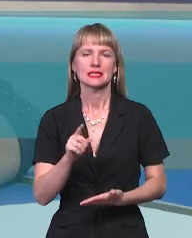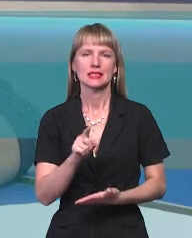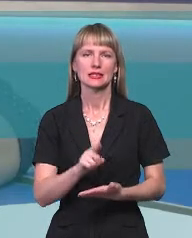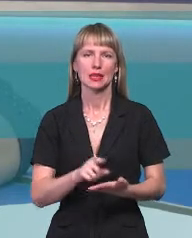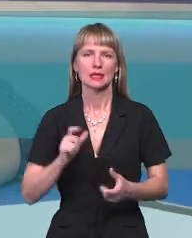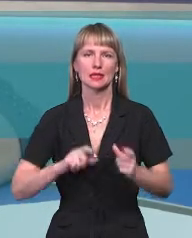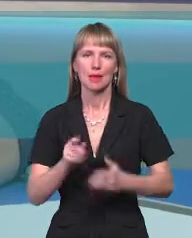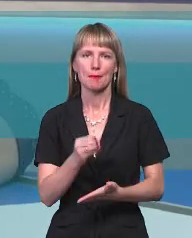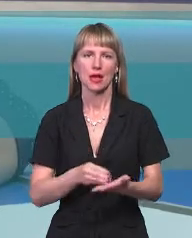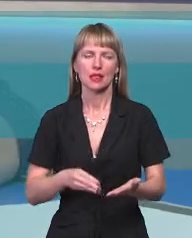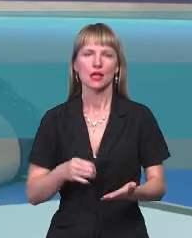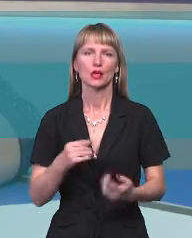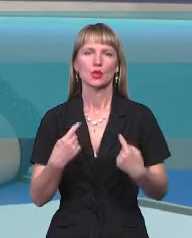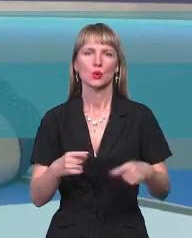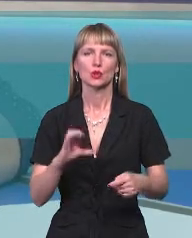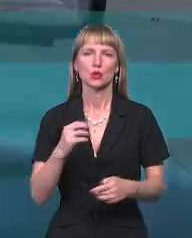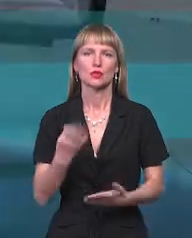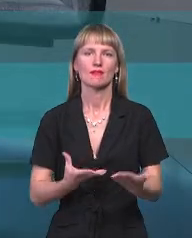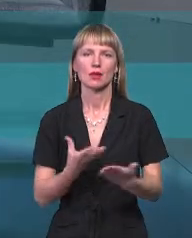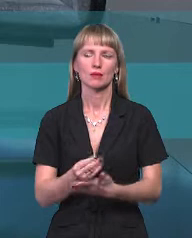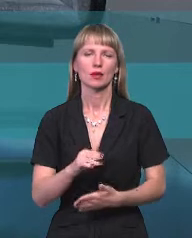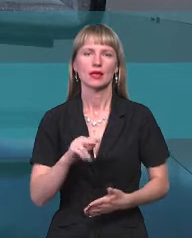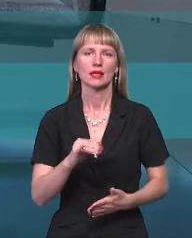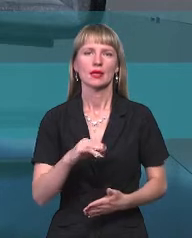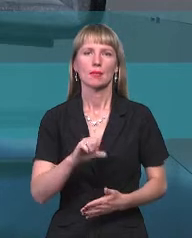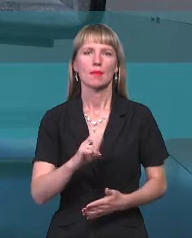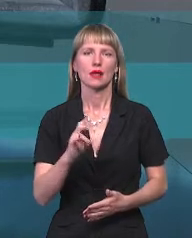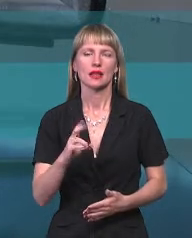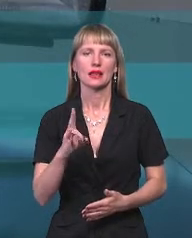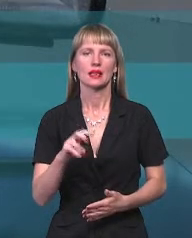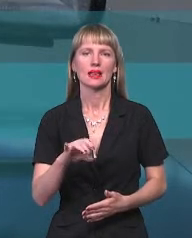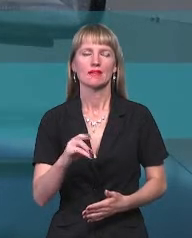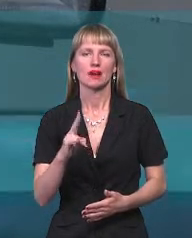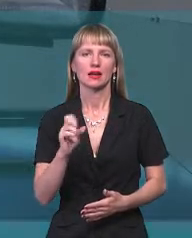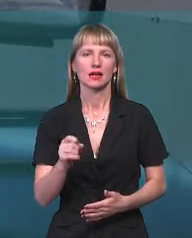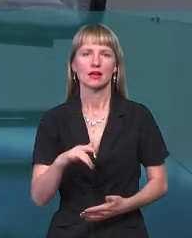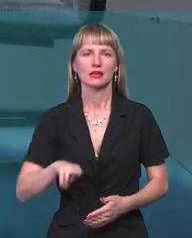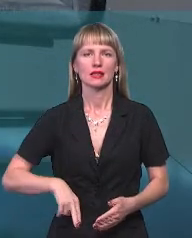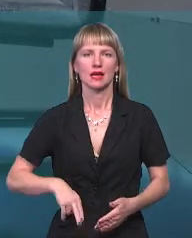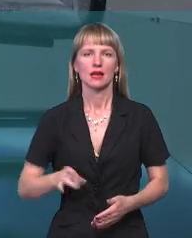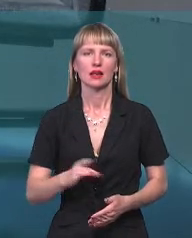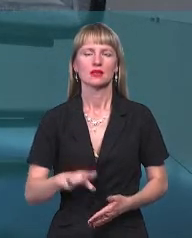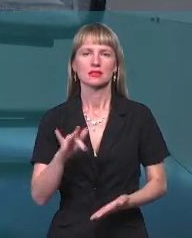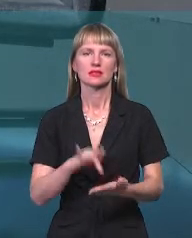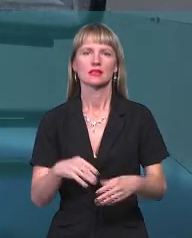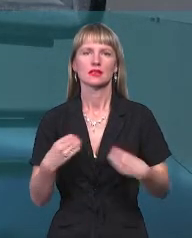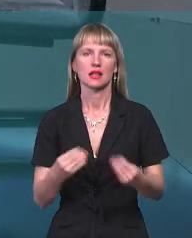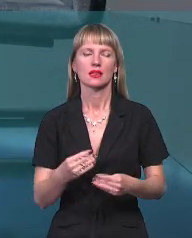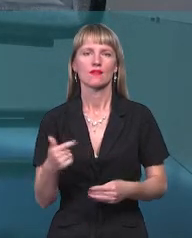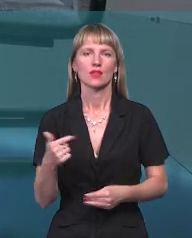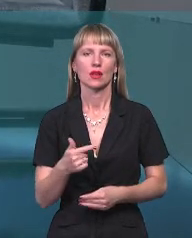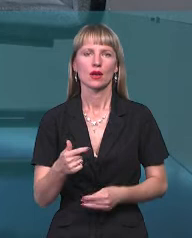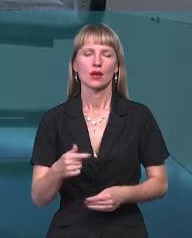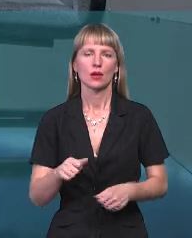виплат. Вітаю, пані Ірина. І пана Павла Наливайка, директора регіонального центру з надання безоплатної вторинної